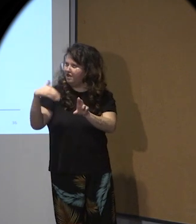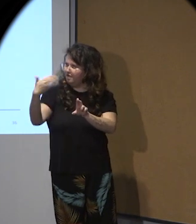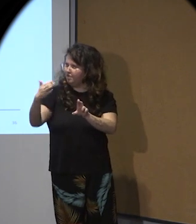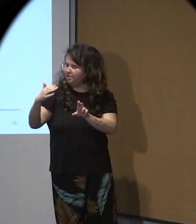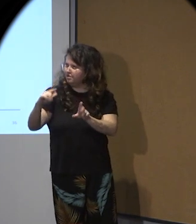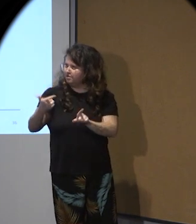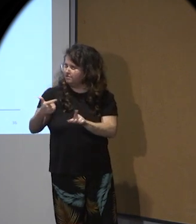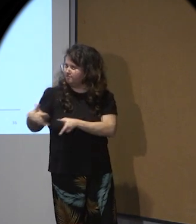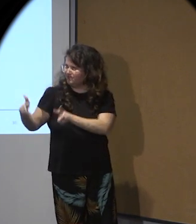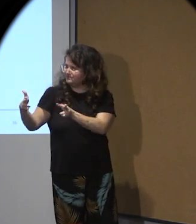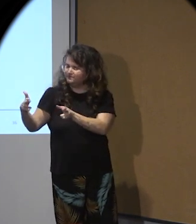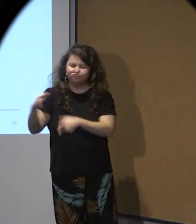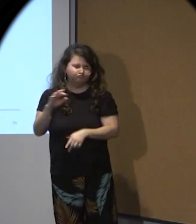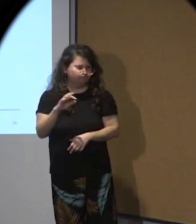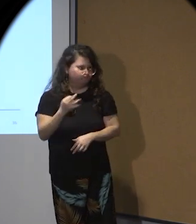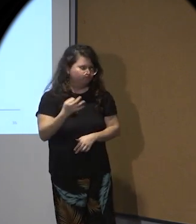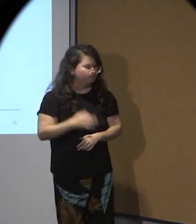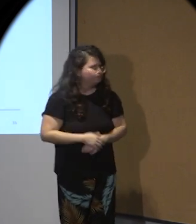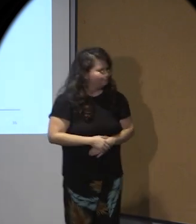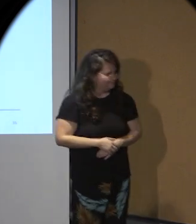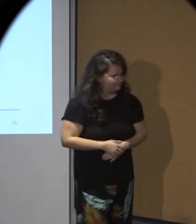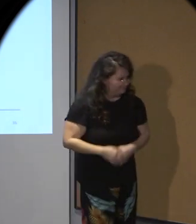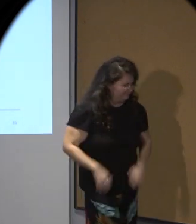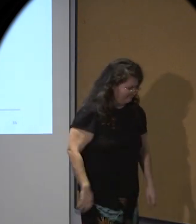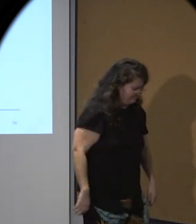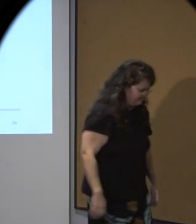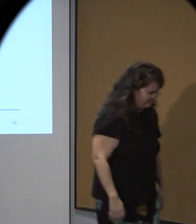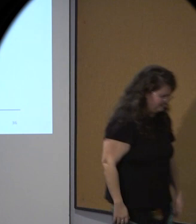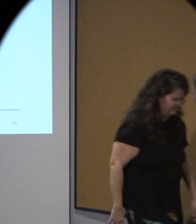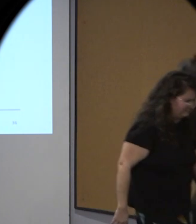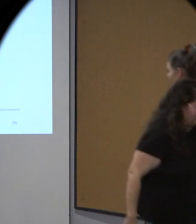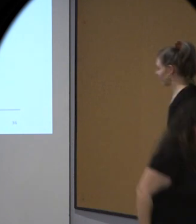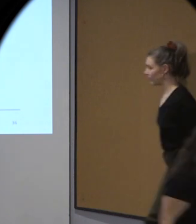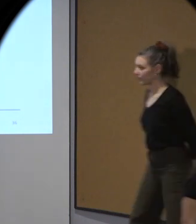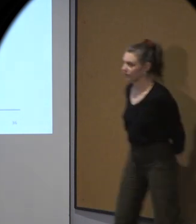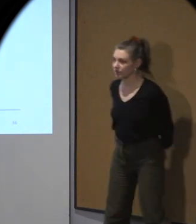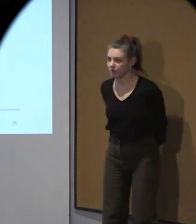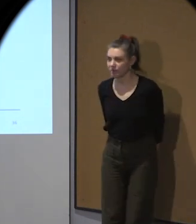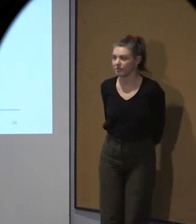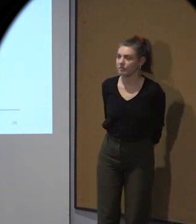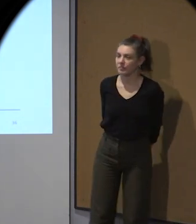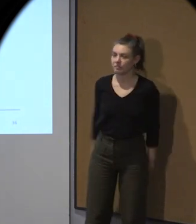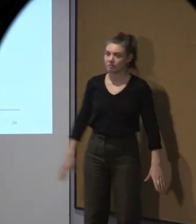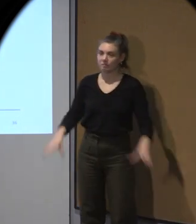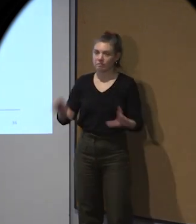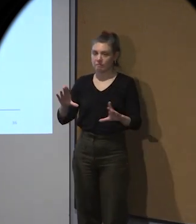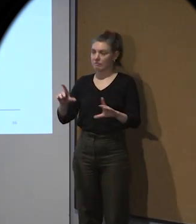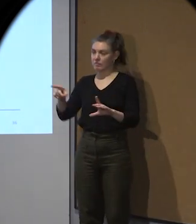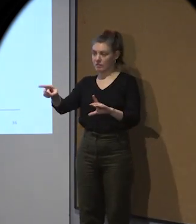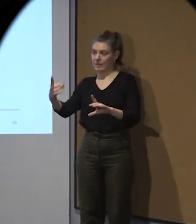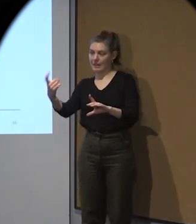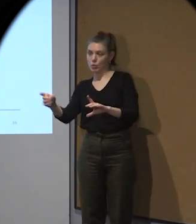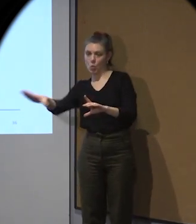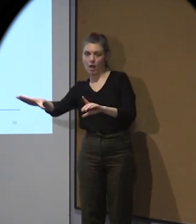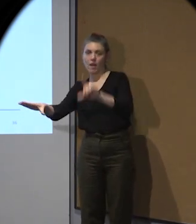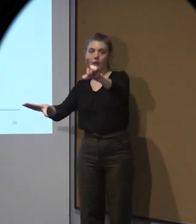voilà. Oui. On la garde pour la deuxième partie. J'ai une question devant, une question derrière, et après, on